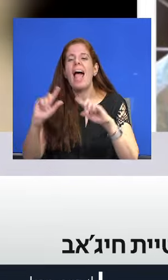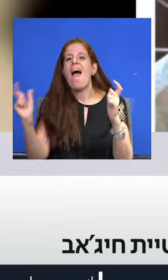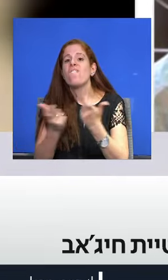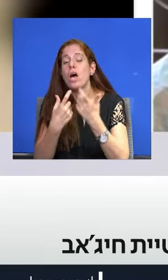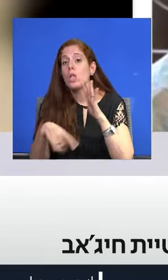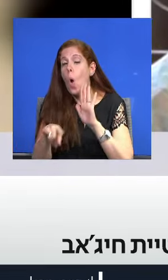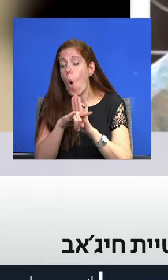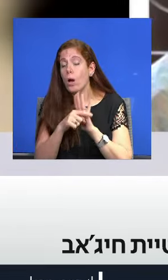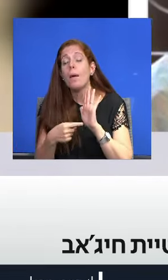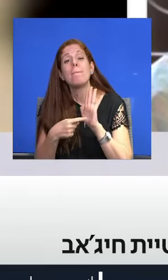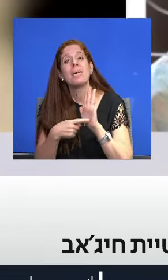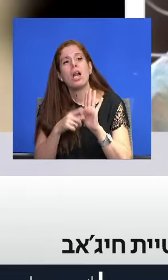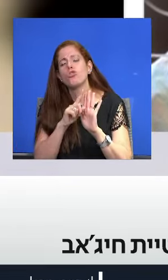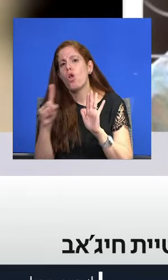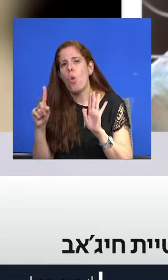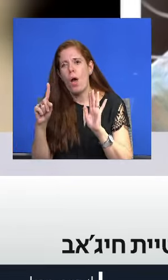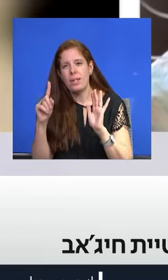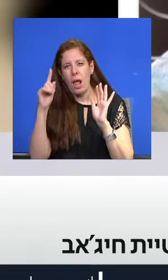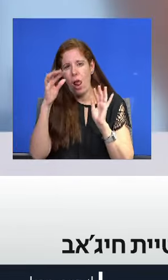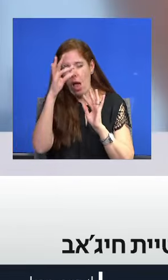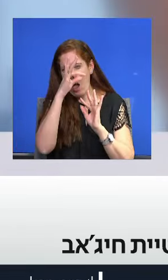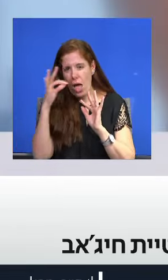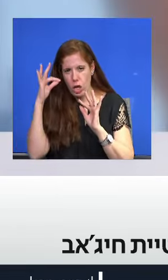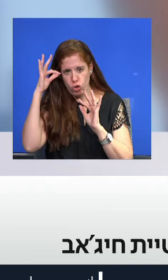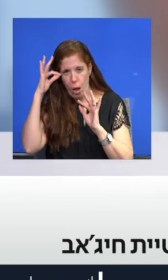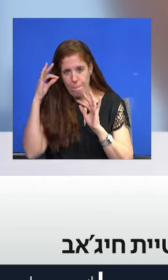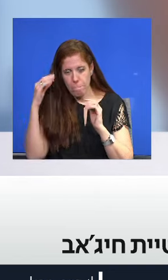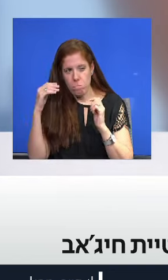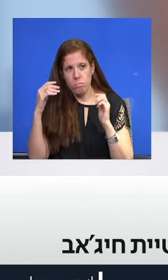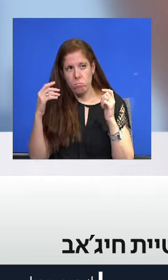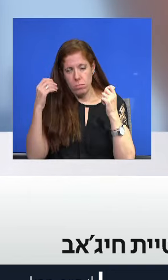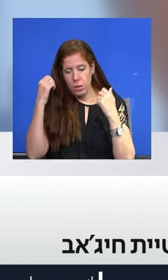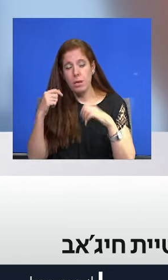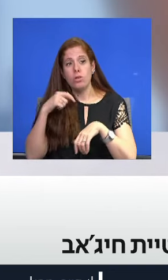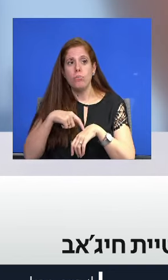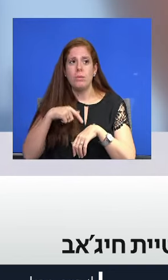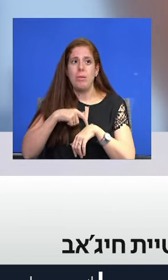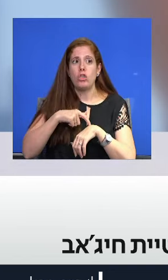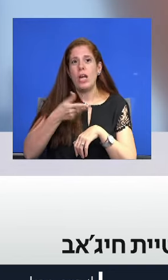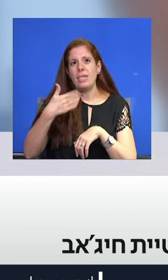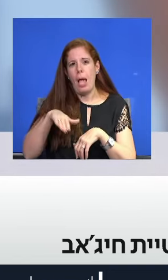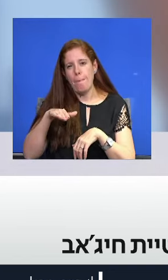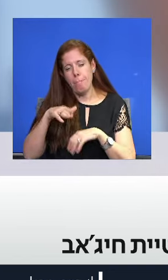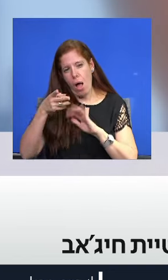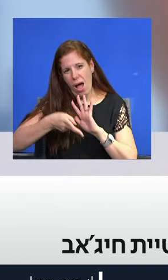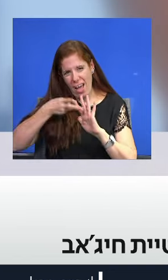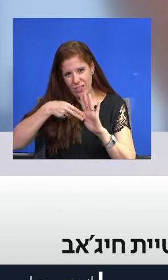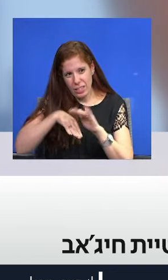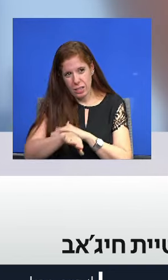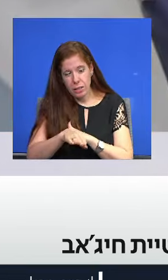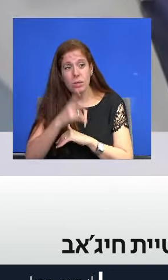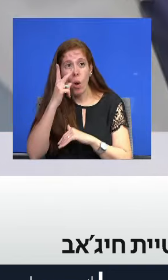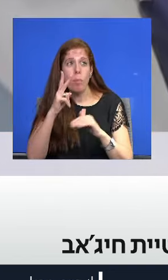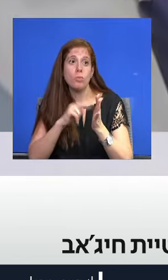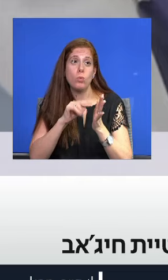שלא עטתה חיג'אב בזמן שנסעה ברכבת התחתית של טהרן. ראינו עכשיו תמונות שלה כפי שמופצות על ידי גולשים ברשתות